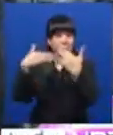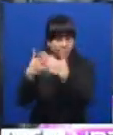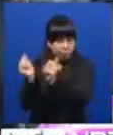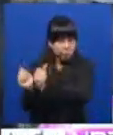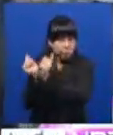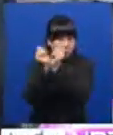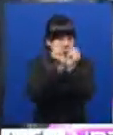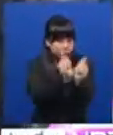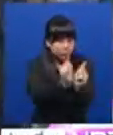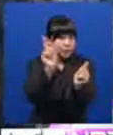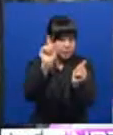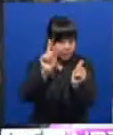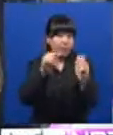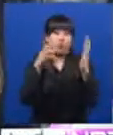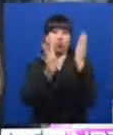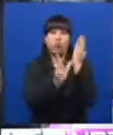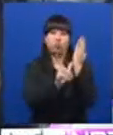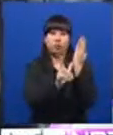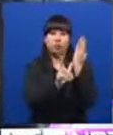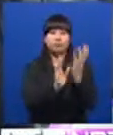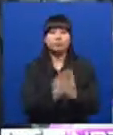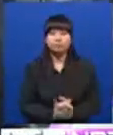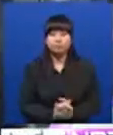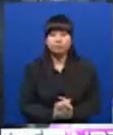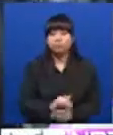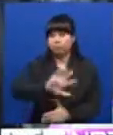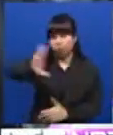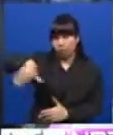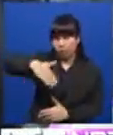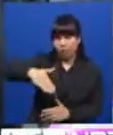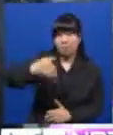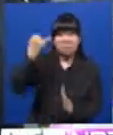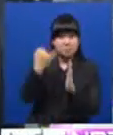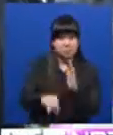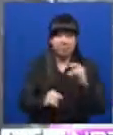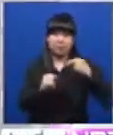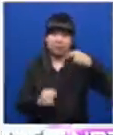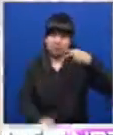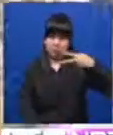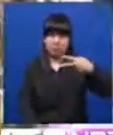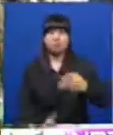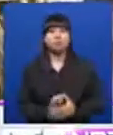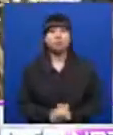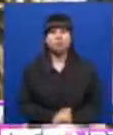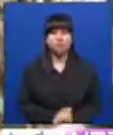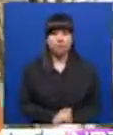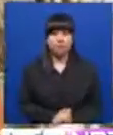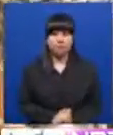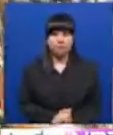เนินคดีที่สัตหีบจังหวัดชลบุรีนะครับโดยพวกเขาจะถูกแจ้ง2ข้อหาหนักครับ